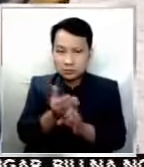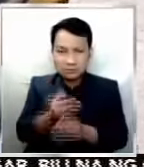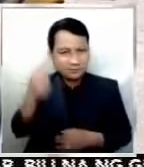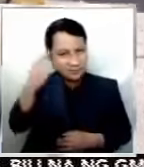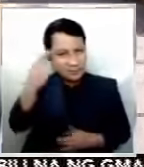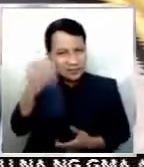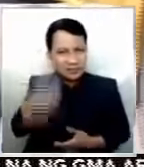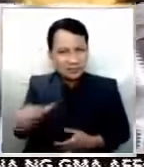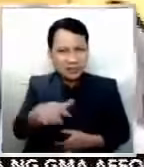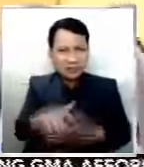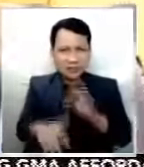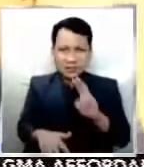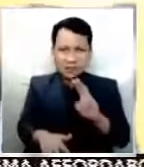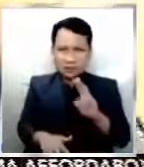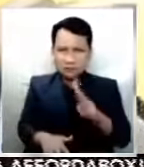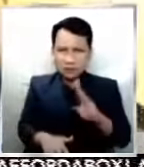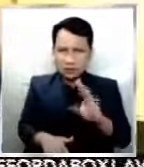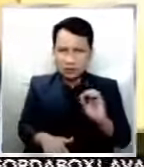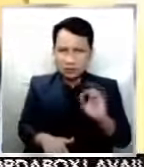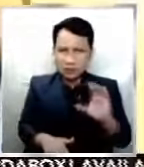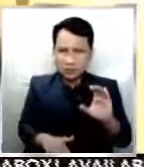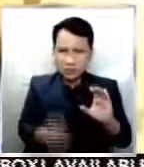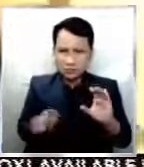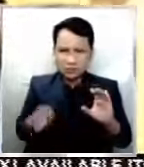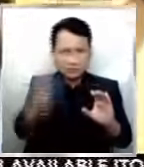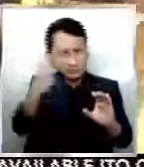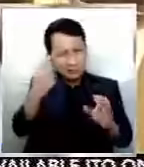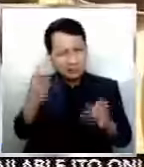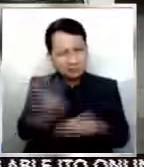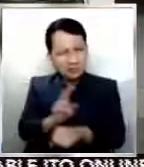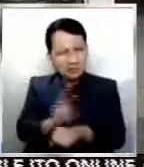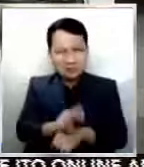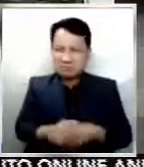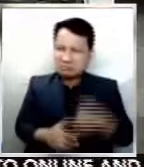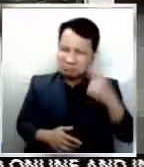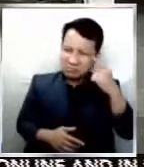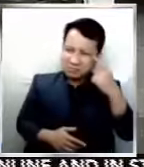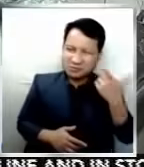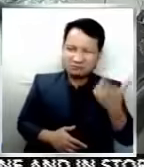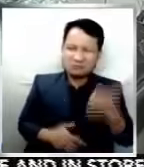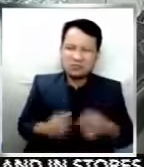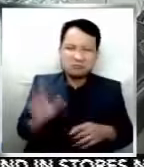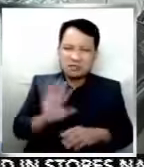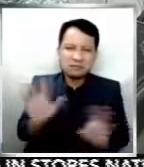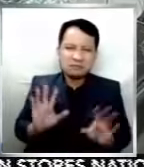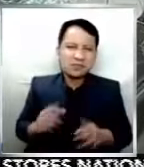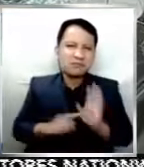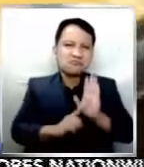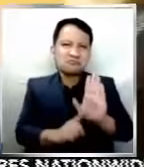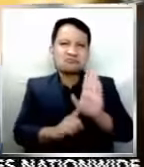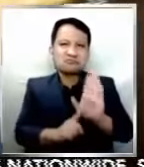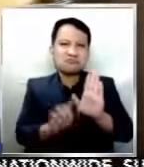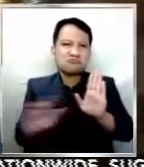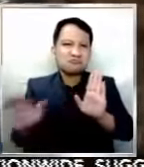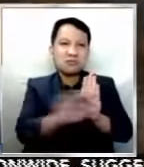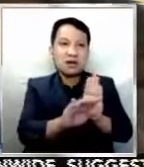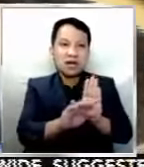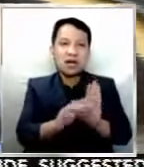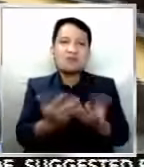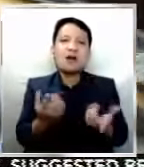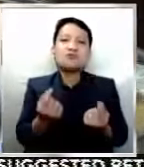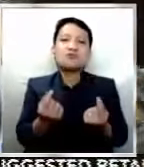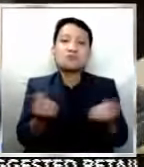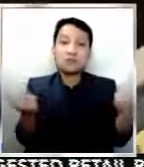BOC kung pwede na lang itong pakinabangan. Pero sa huli, mas maigi raw na maipakita sa mga smuggler kung ano ang kahantungan